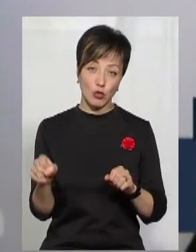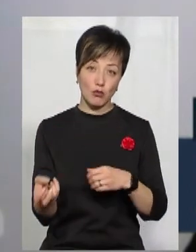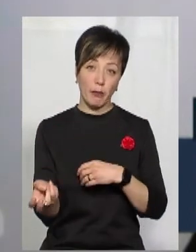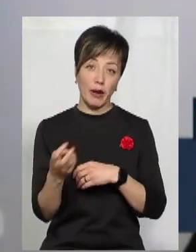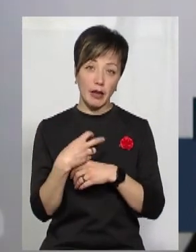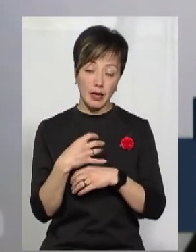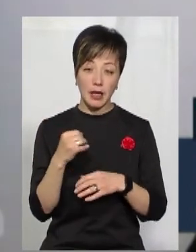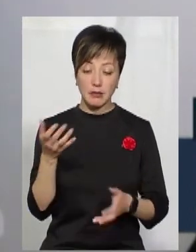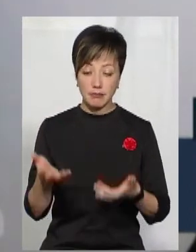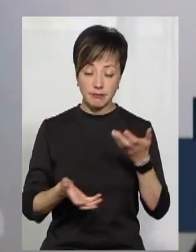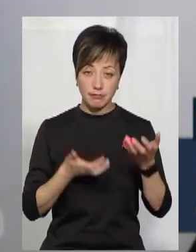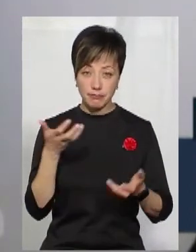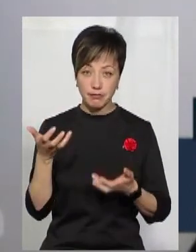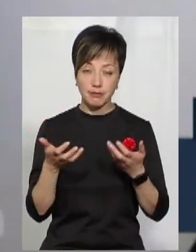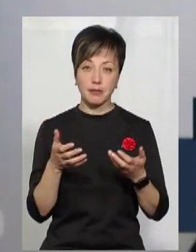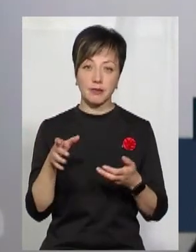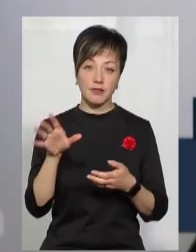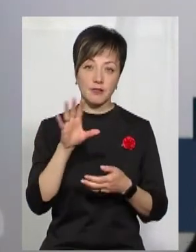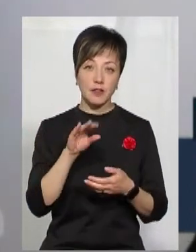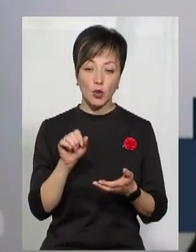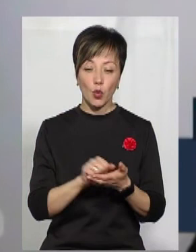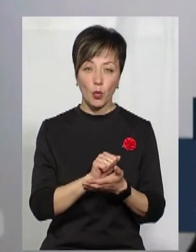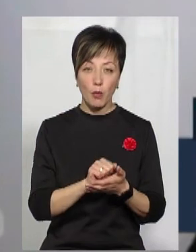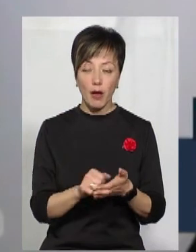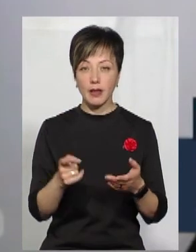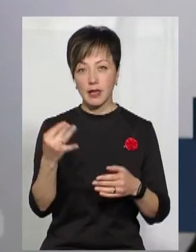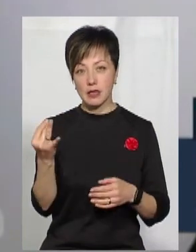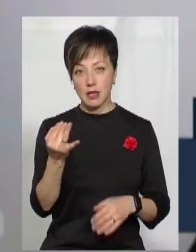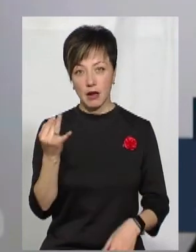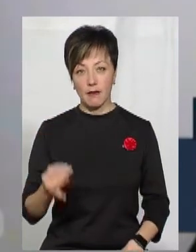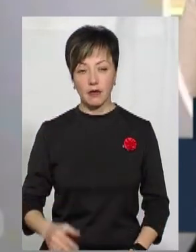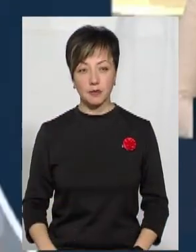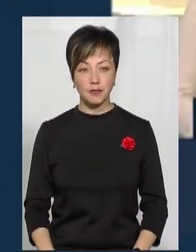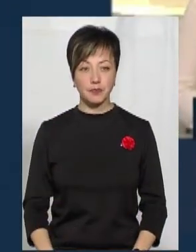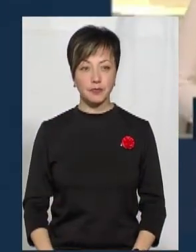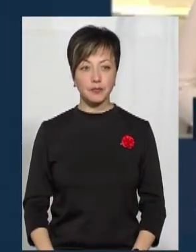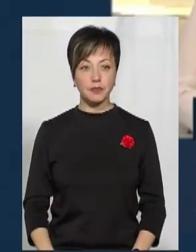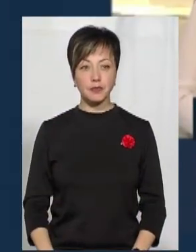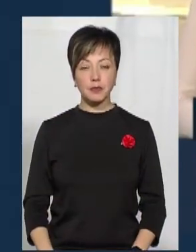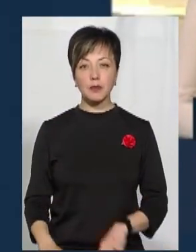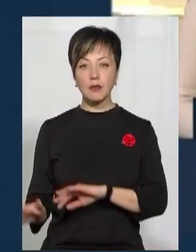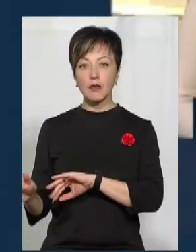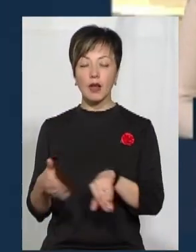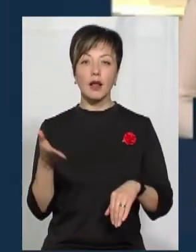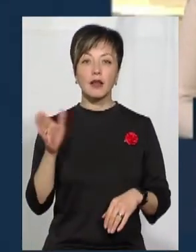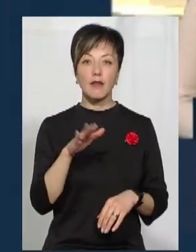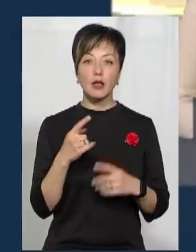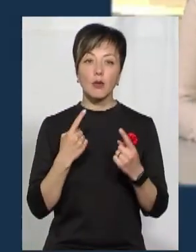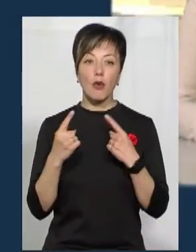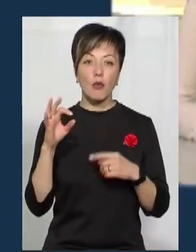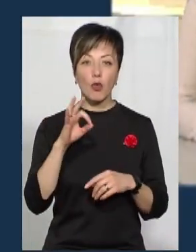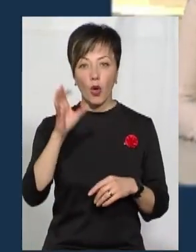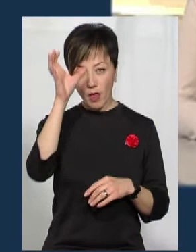так би мовити, підняти всі питання, всі документи, які їх цікавлять. Давайте поговоримо про